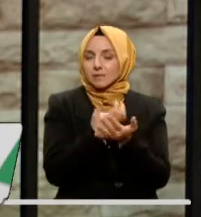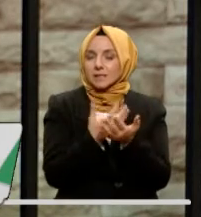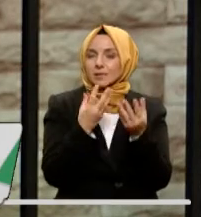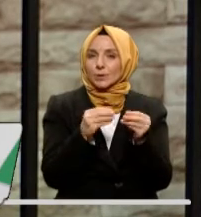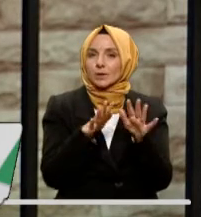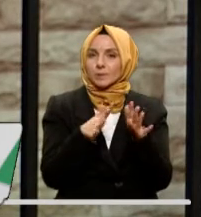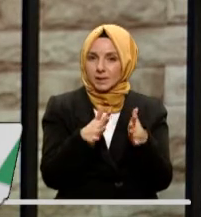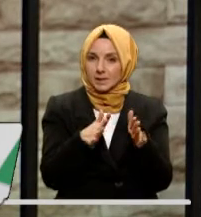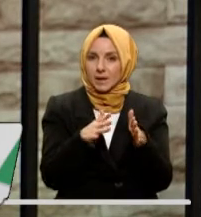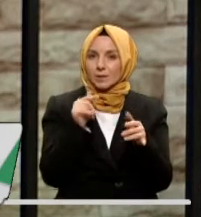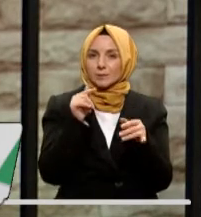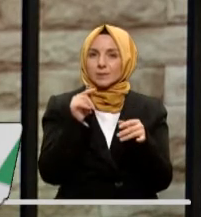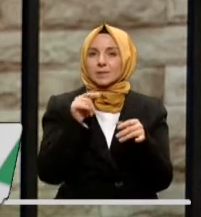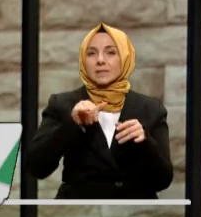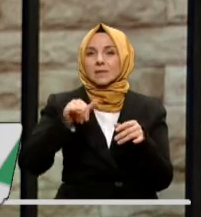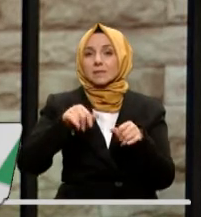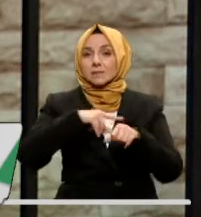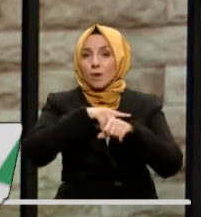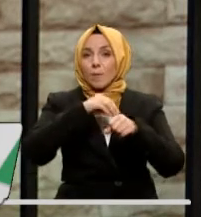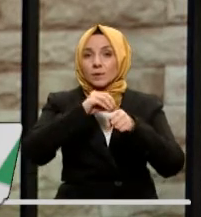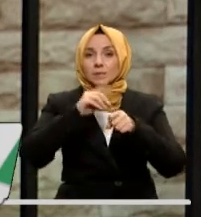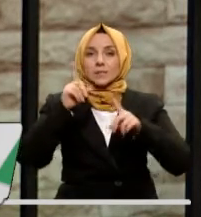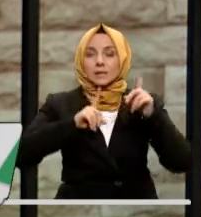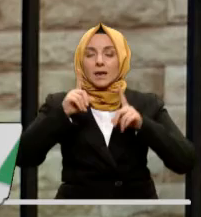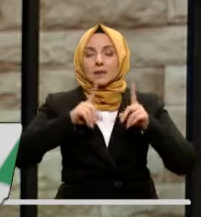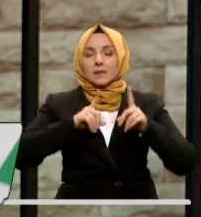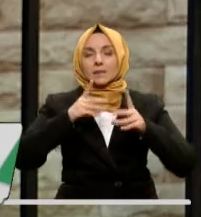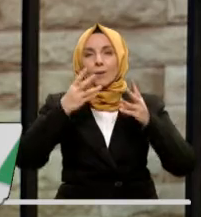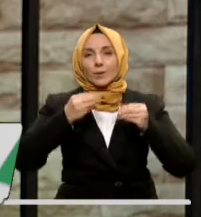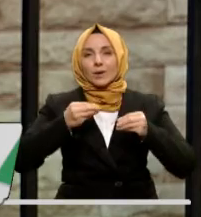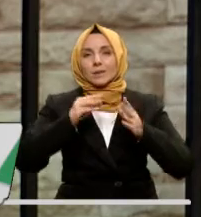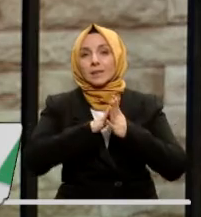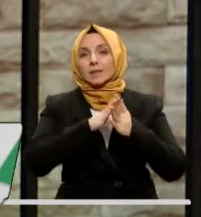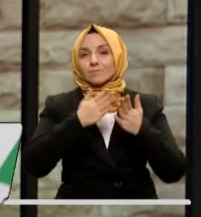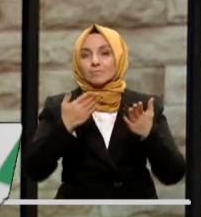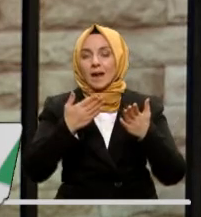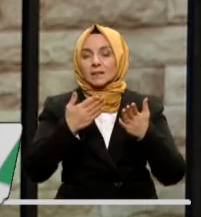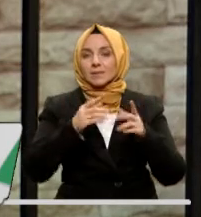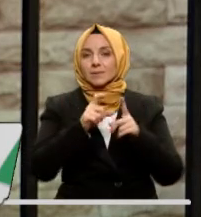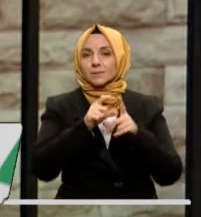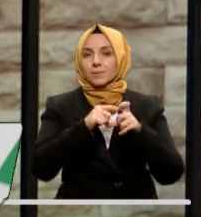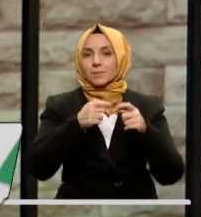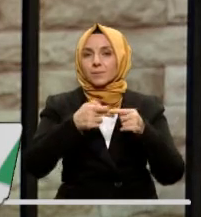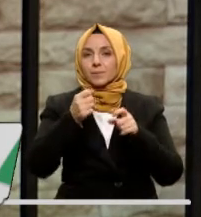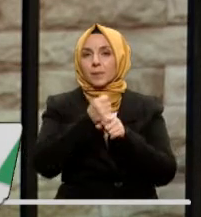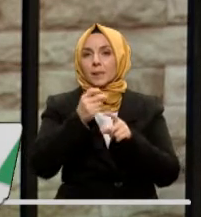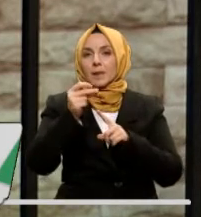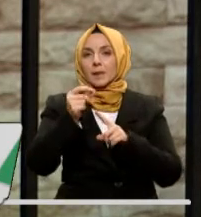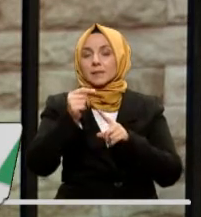zaten e satışımızda Dergi lerimizi satışı yapılıyor ama bu abone programınız Tam manasıyla